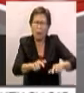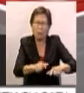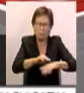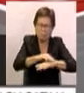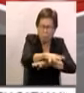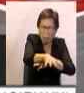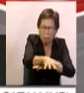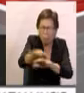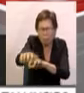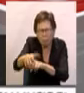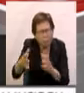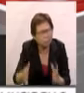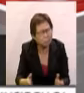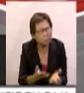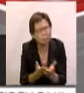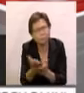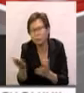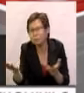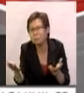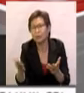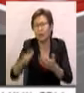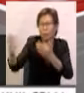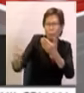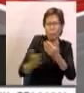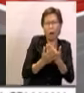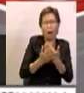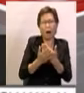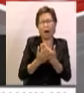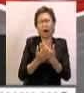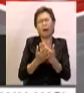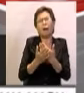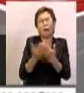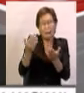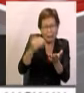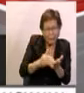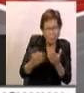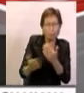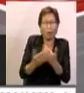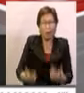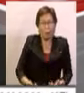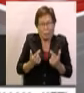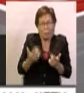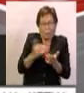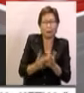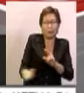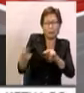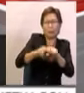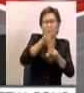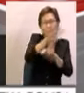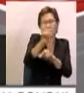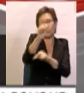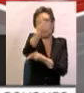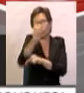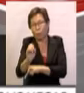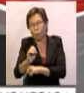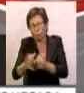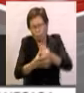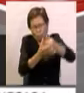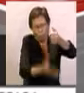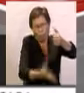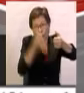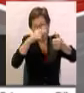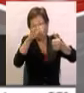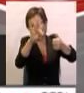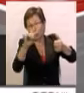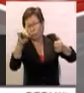langsung kepada peneroka. Justru bagi mengembalikan sinarnya, kerajaan melaksanakan penambahan 51% peruntukan buat